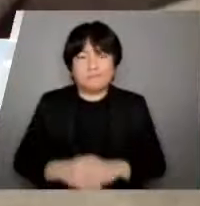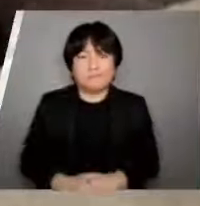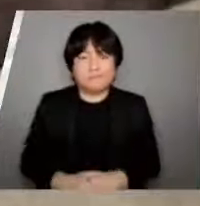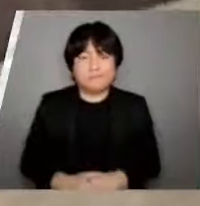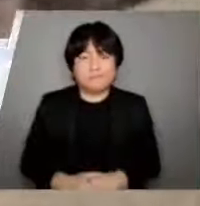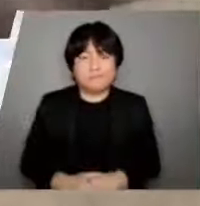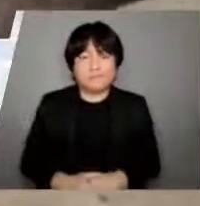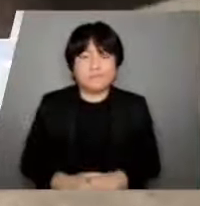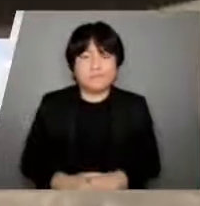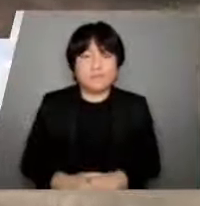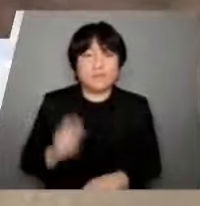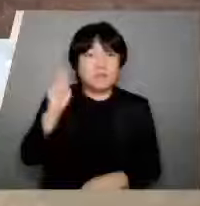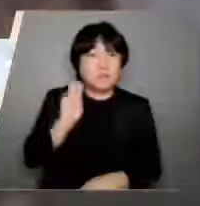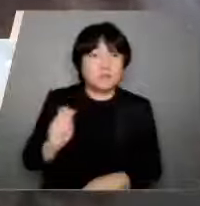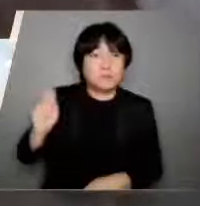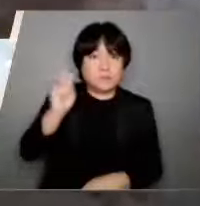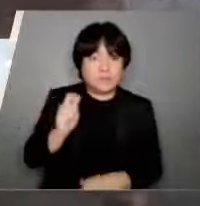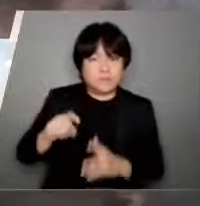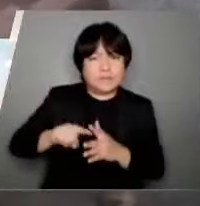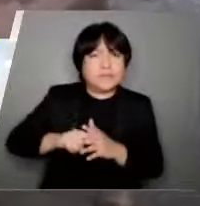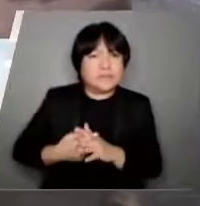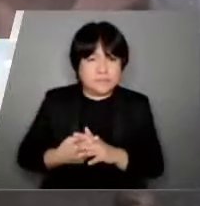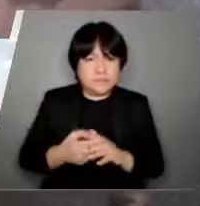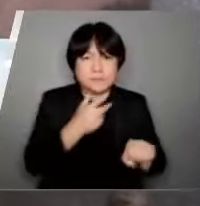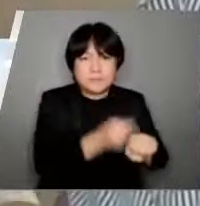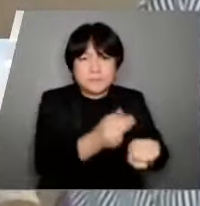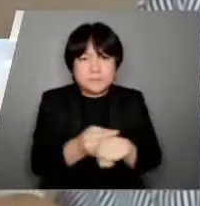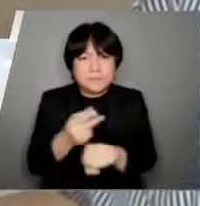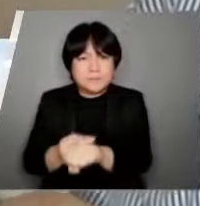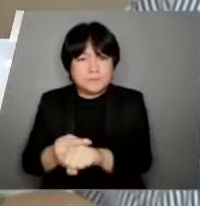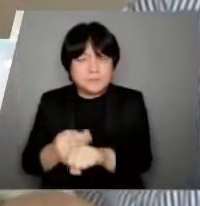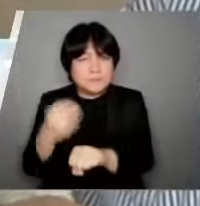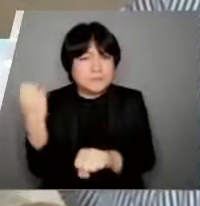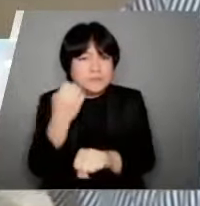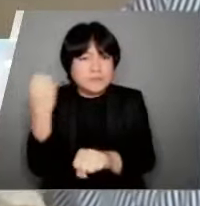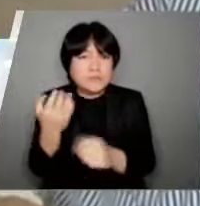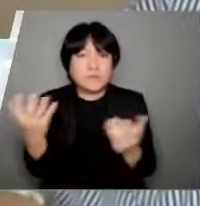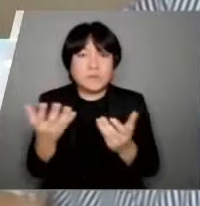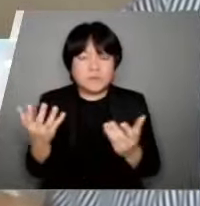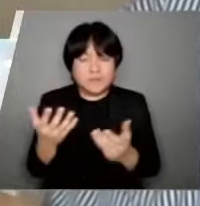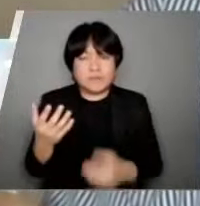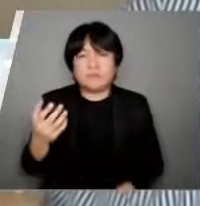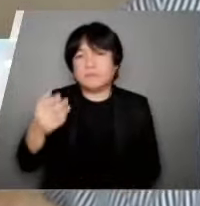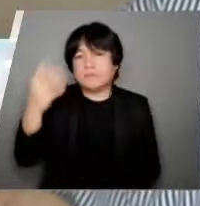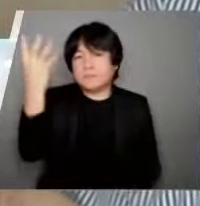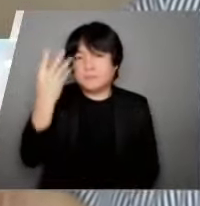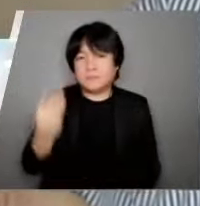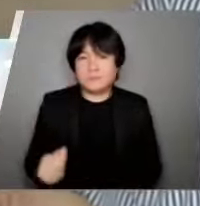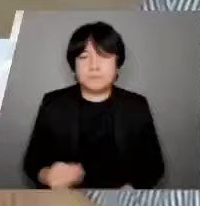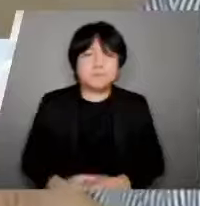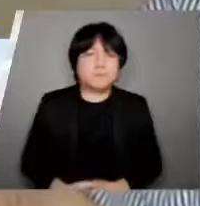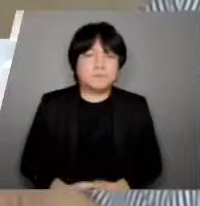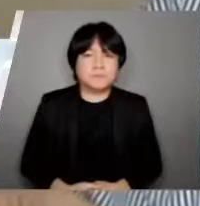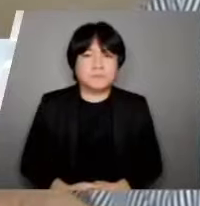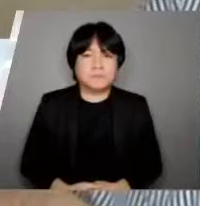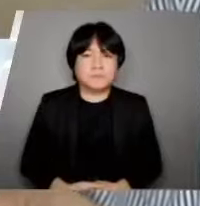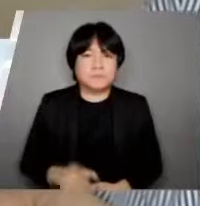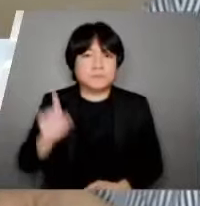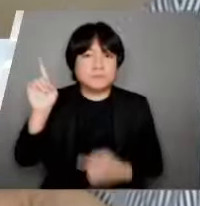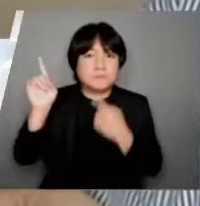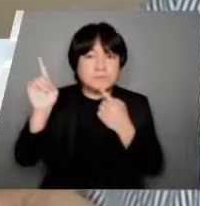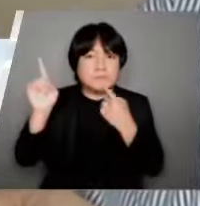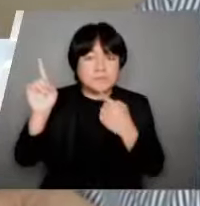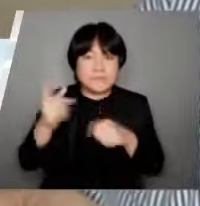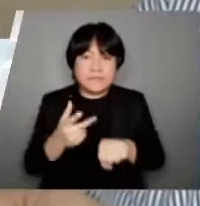sa Lobo na itinuturing na ground zero sa Batangas. Ang tinatawag nila ring vaccination. So kung